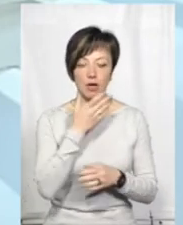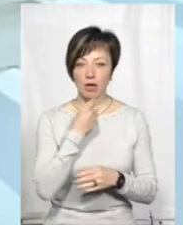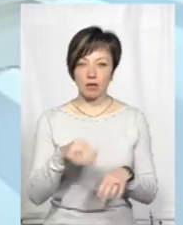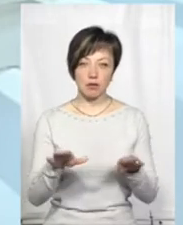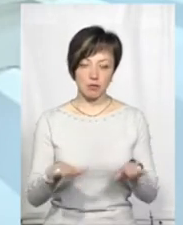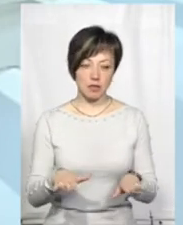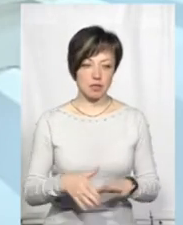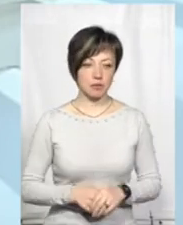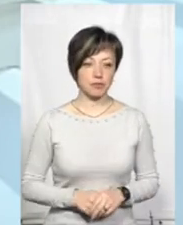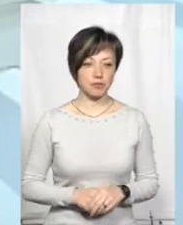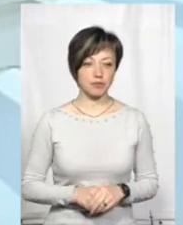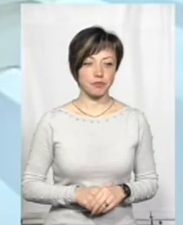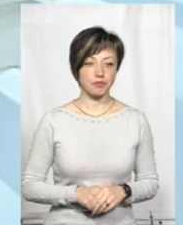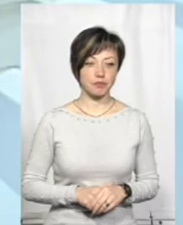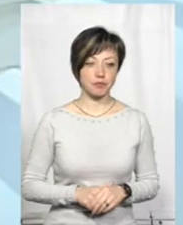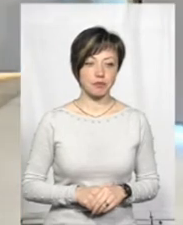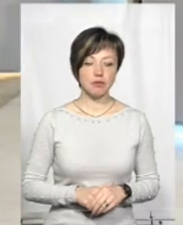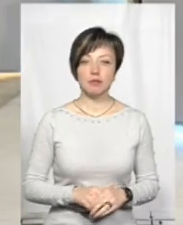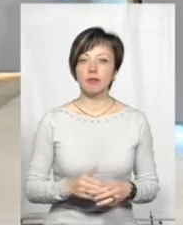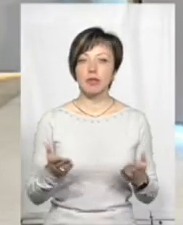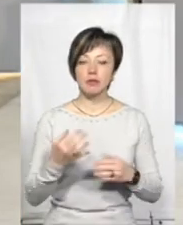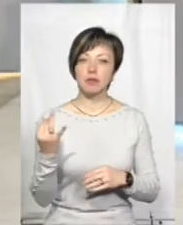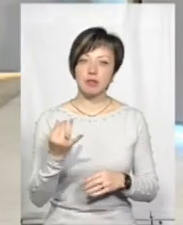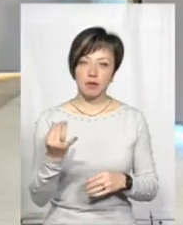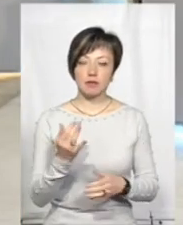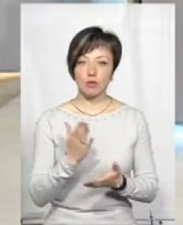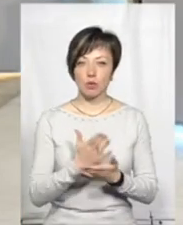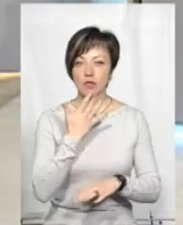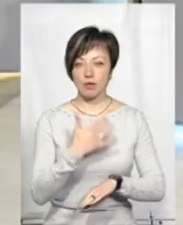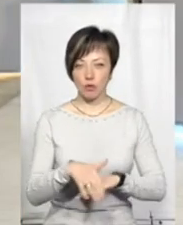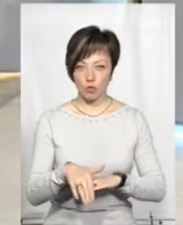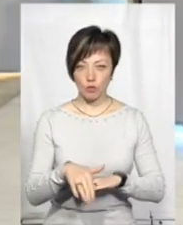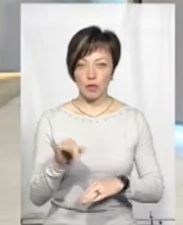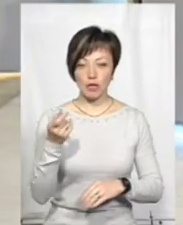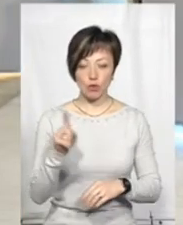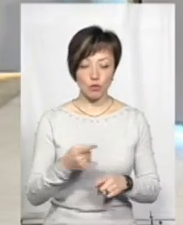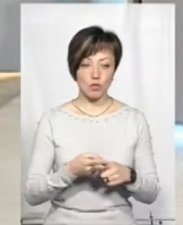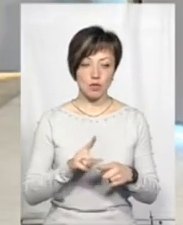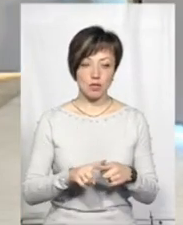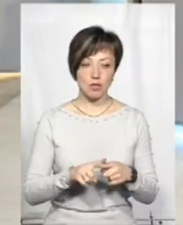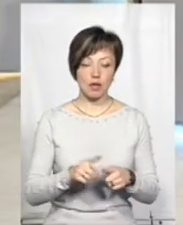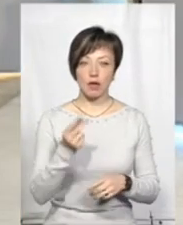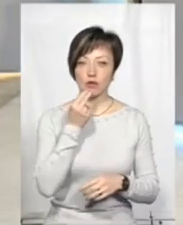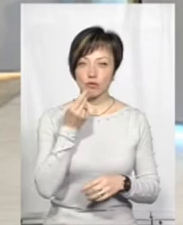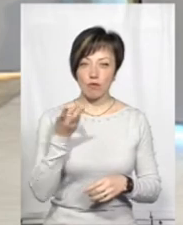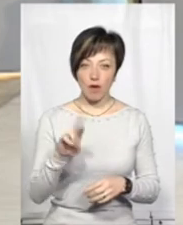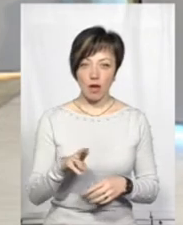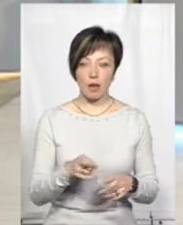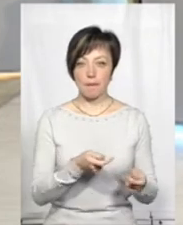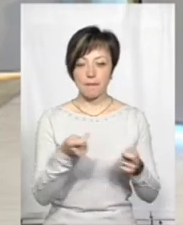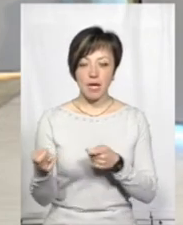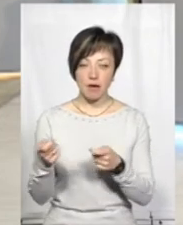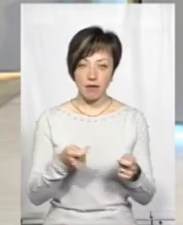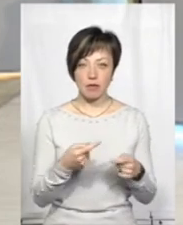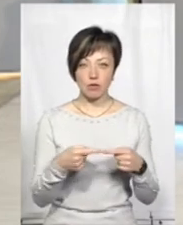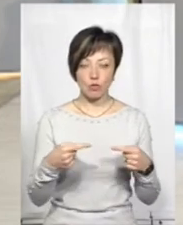гарних є речей в нас в Хмельницькій області, яким людям цікаві, які знаходяться за кордоном. І тому це і харчування, і перевезення, і